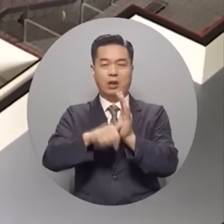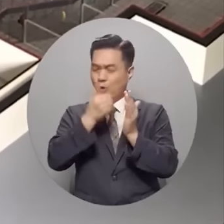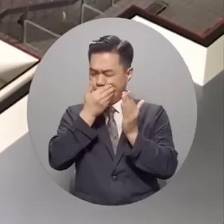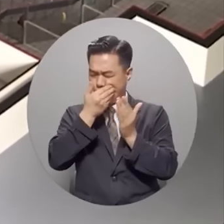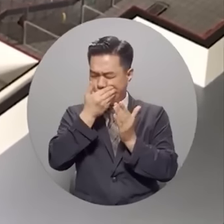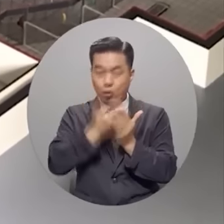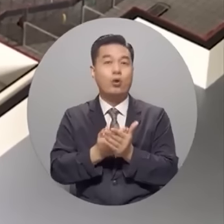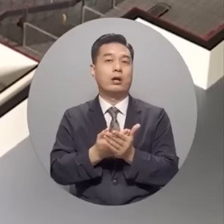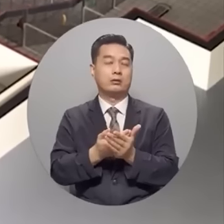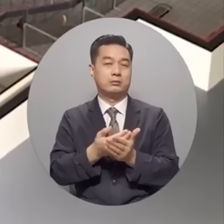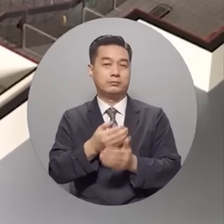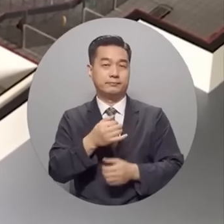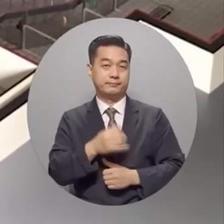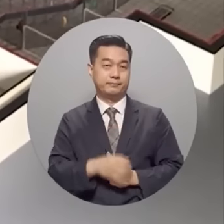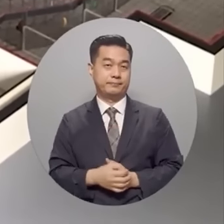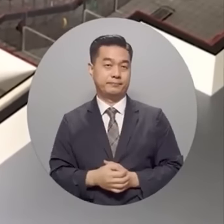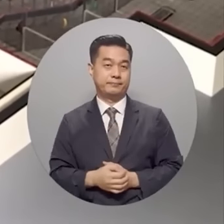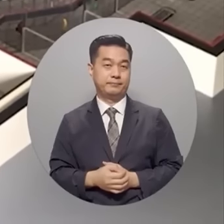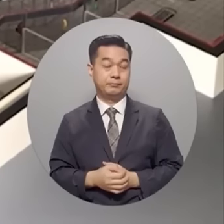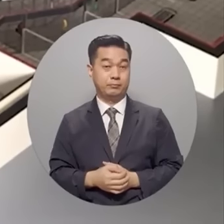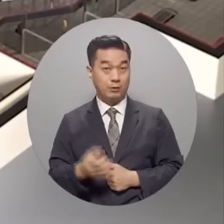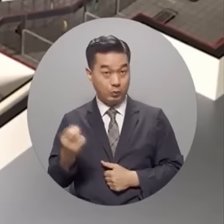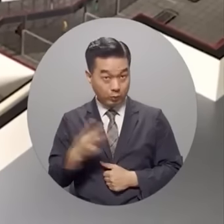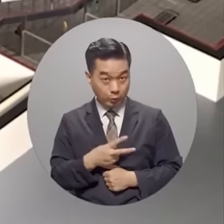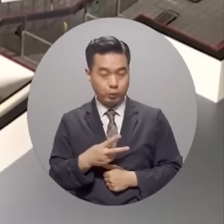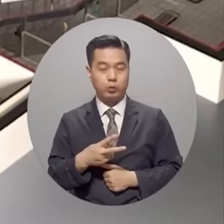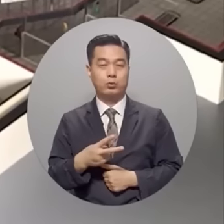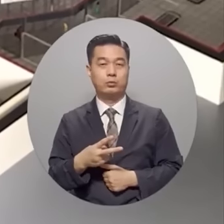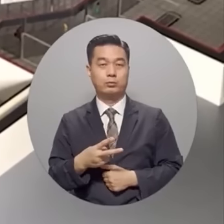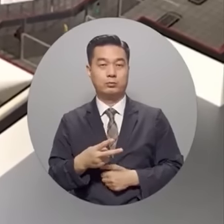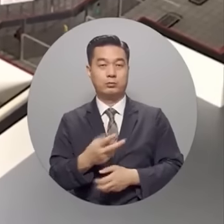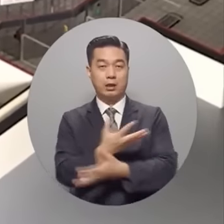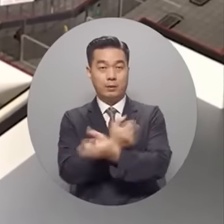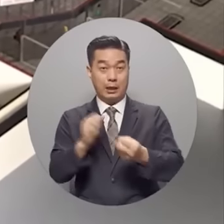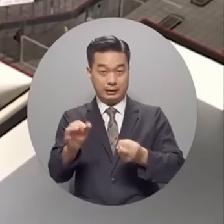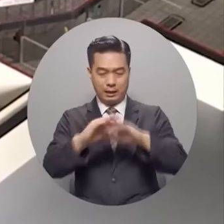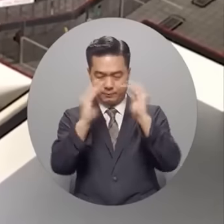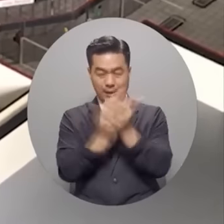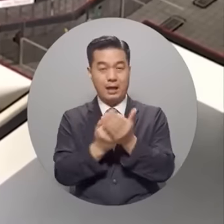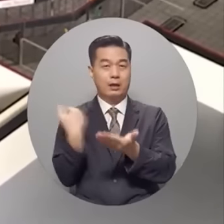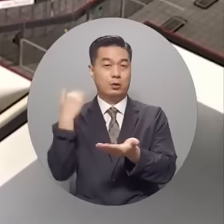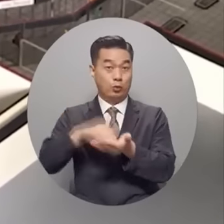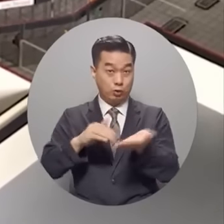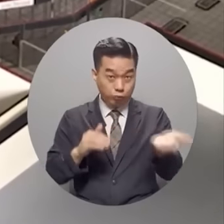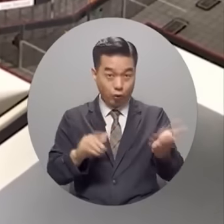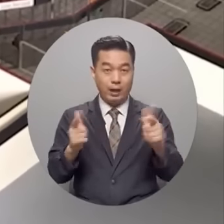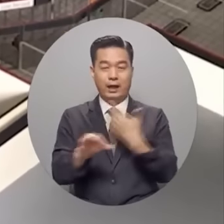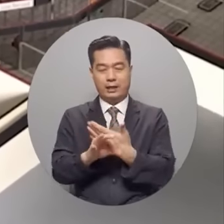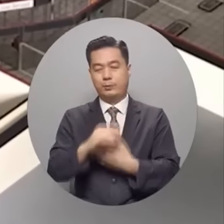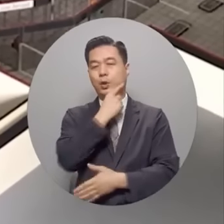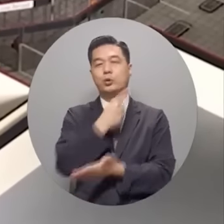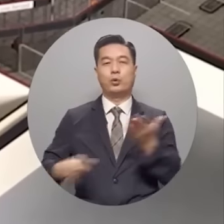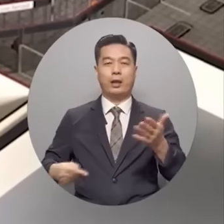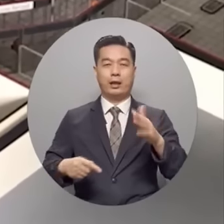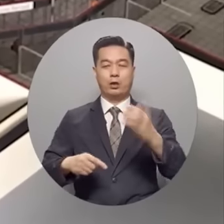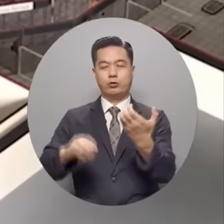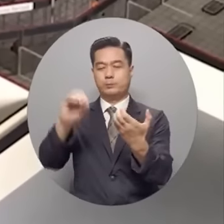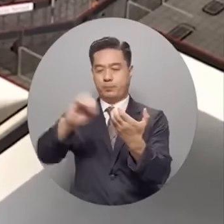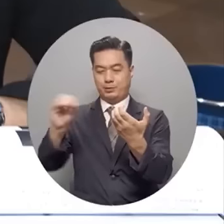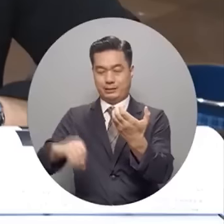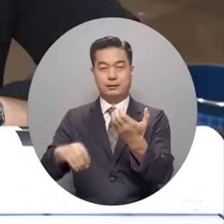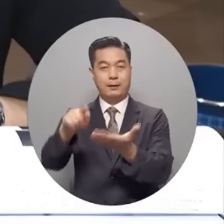영향을 미친다고 했습니다. 그러면서 분양대금 전액을 돌려주거나 가치하락에 따른 손해의 90%를 배상하라고